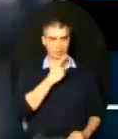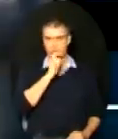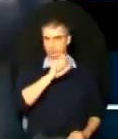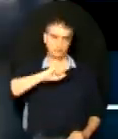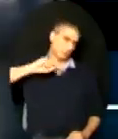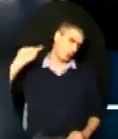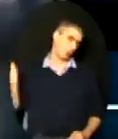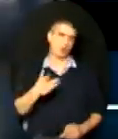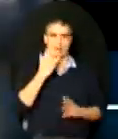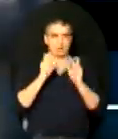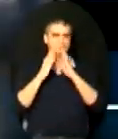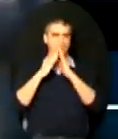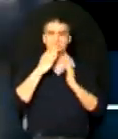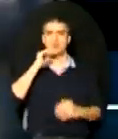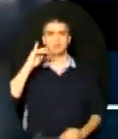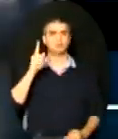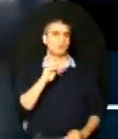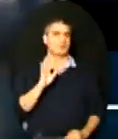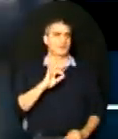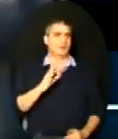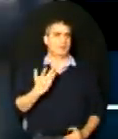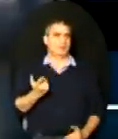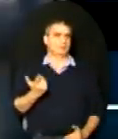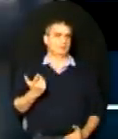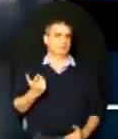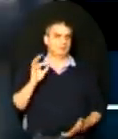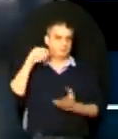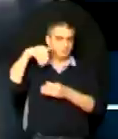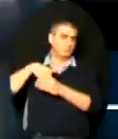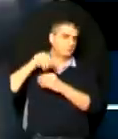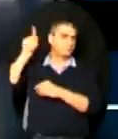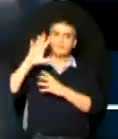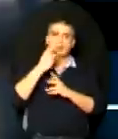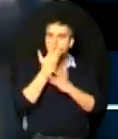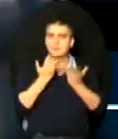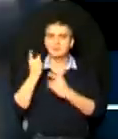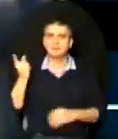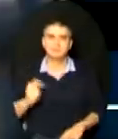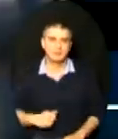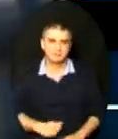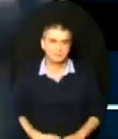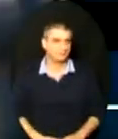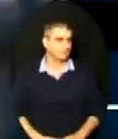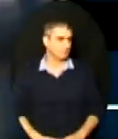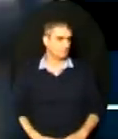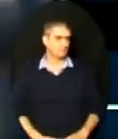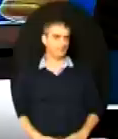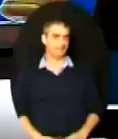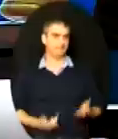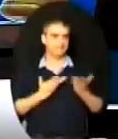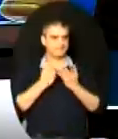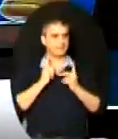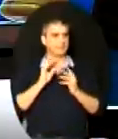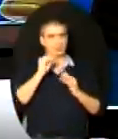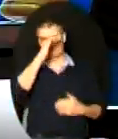את כל תושבי יהודה ושומרון, אבל בכל זאת זה נפל בערוגה שם. איך אתם מתייחסים לזה? תראה, ההתייחסות צריכה